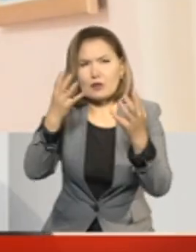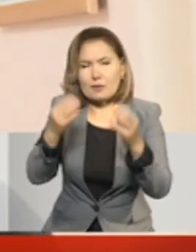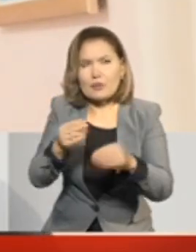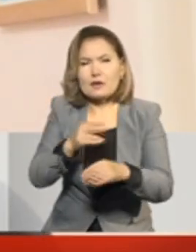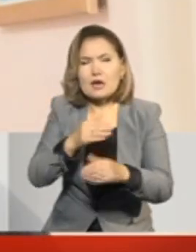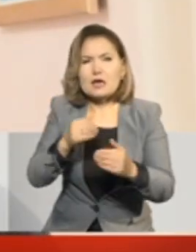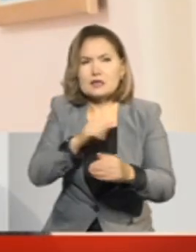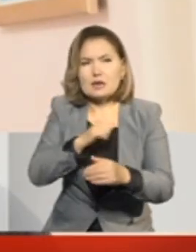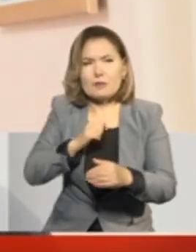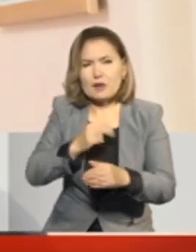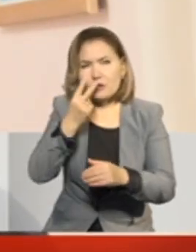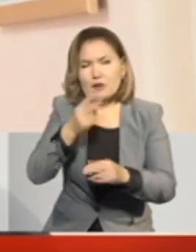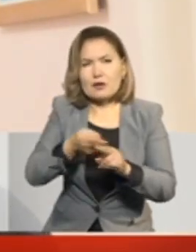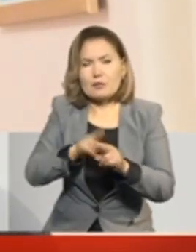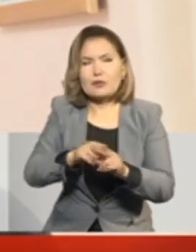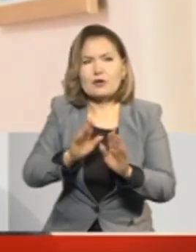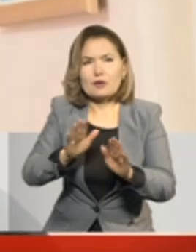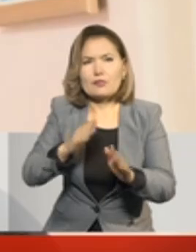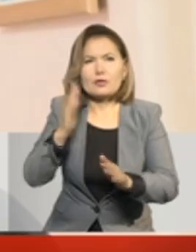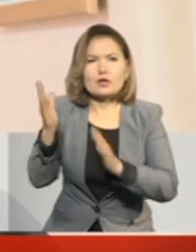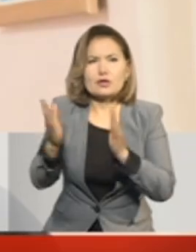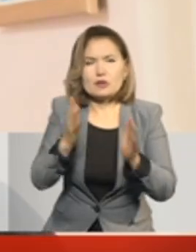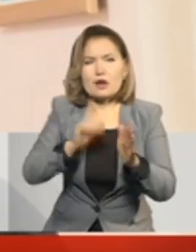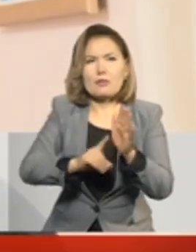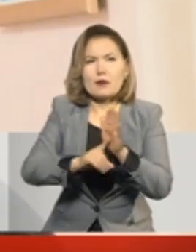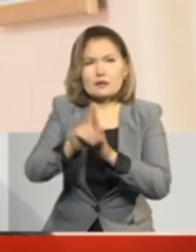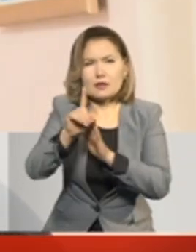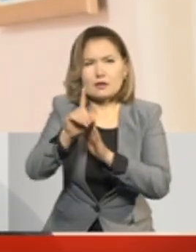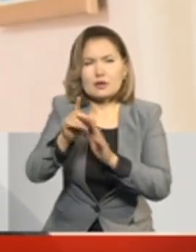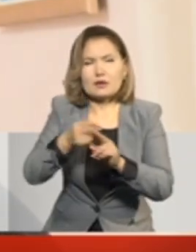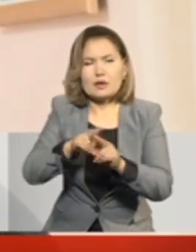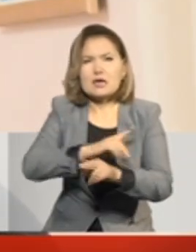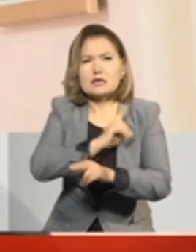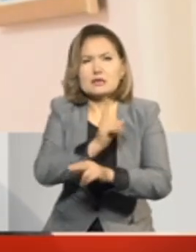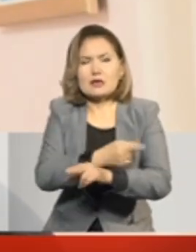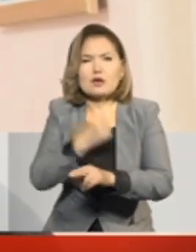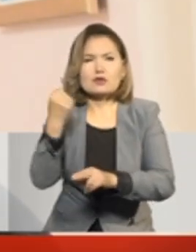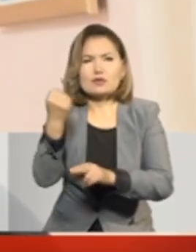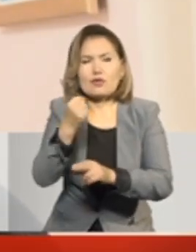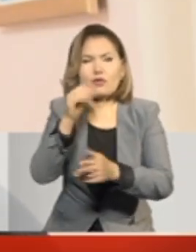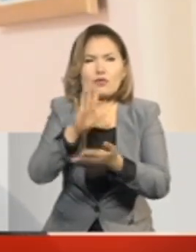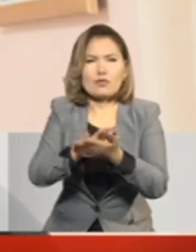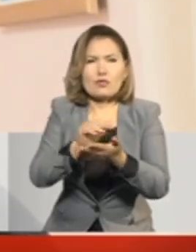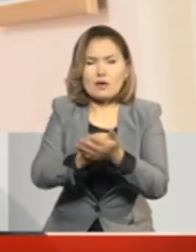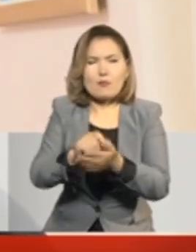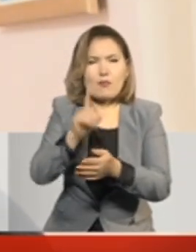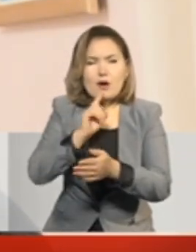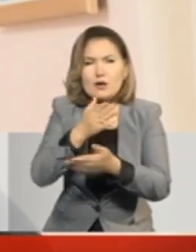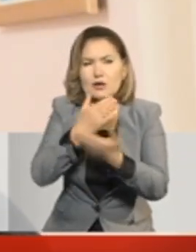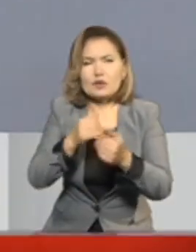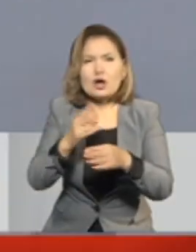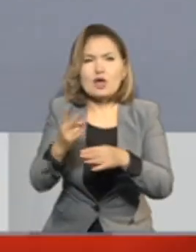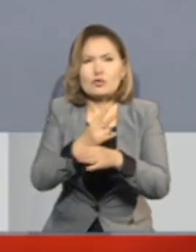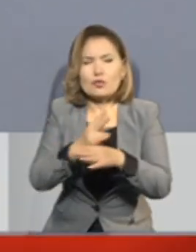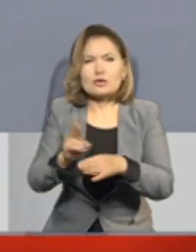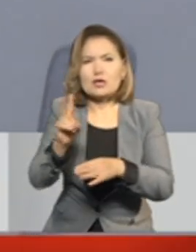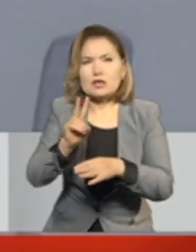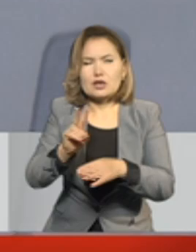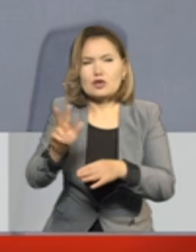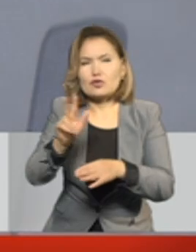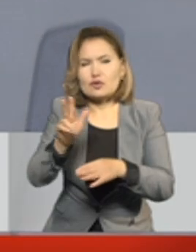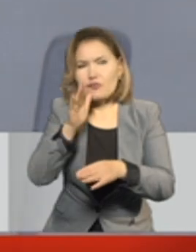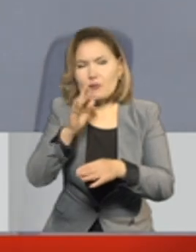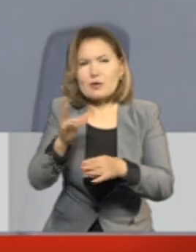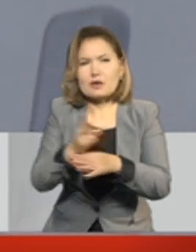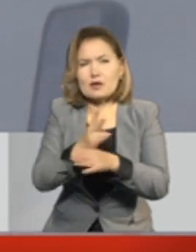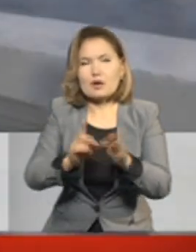отырым, о жерде тек жел болып отыр, бірақ соқы түнде түсуі мүмкін, түнгі 2-де немесе 3-де.